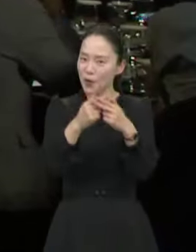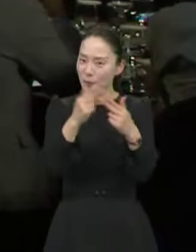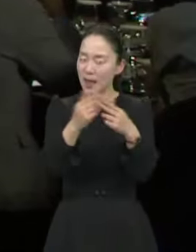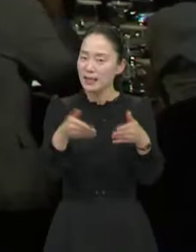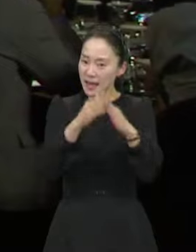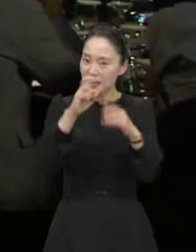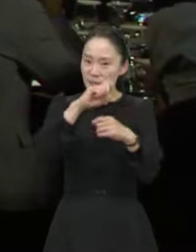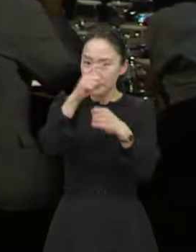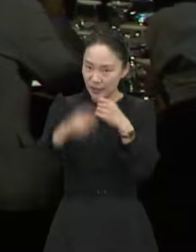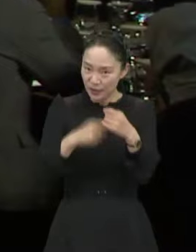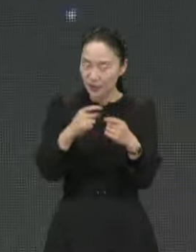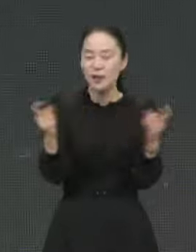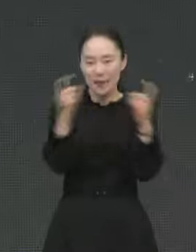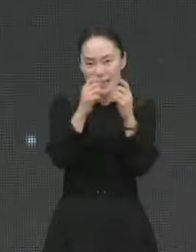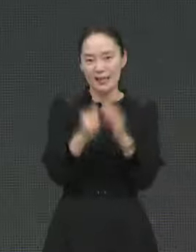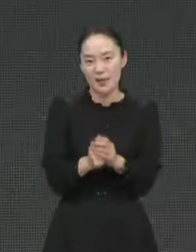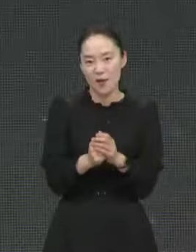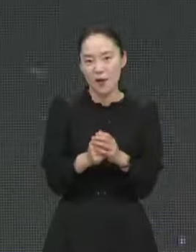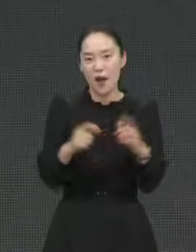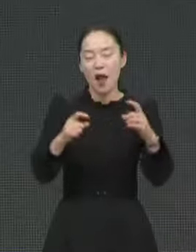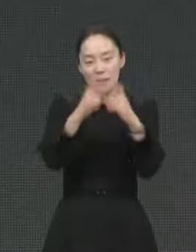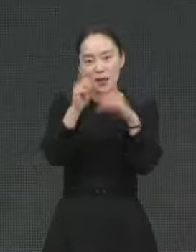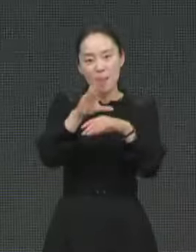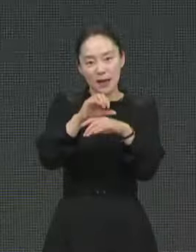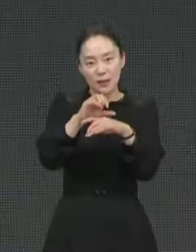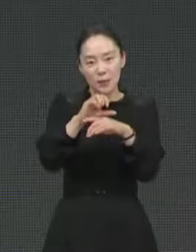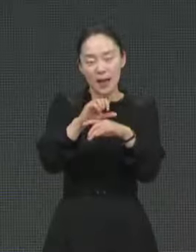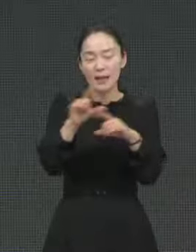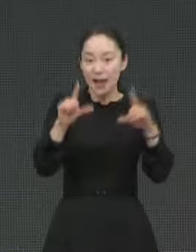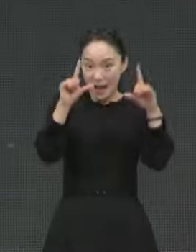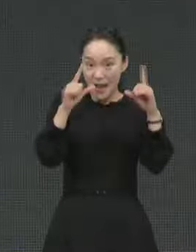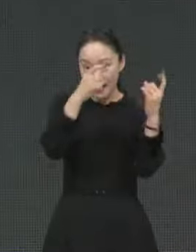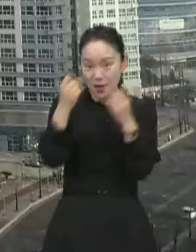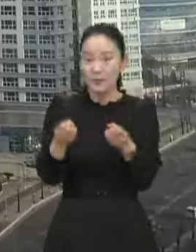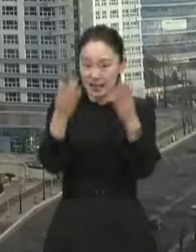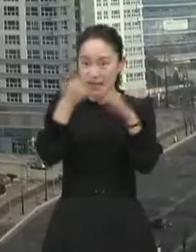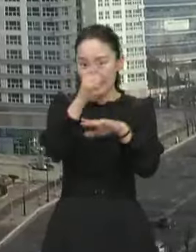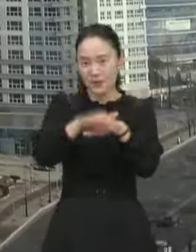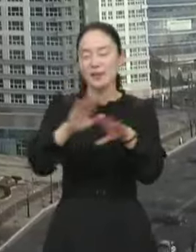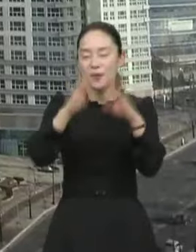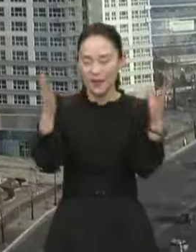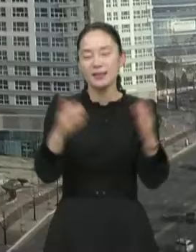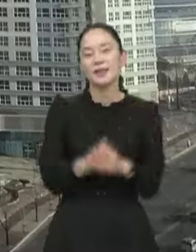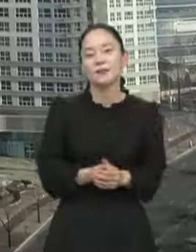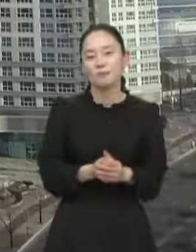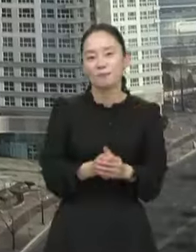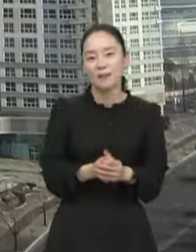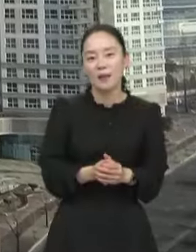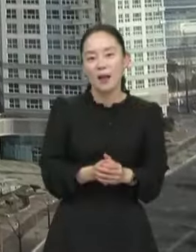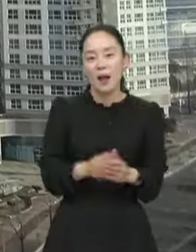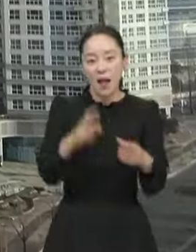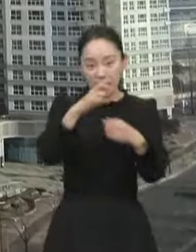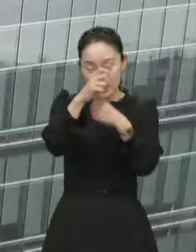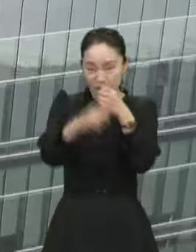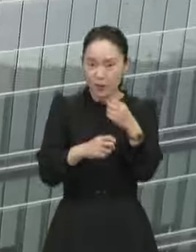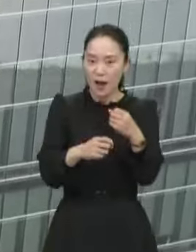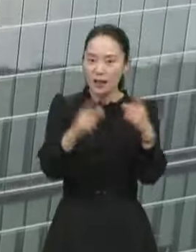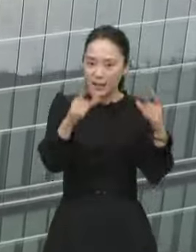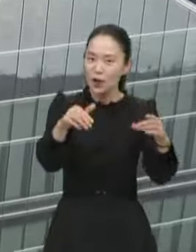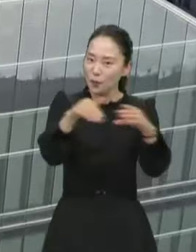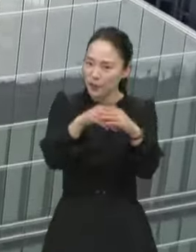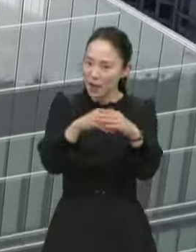21주년을 맞아 민영방송의 날 기념식이 대전에서 열렸습니다 20여년간 지역문화 낸